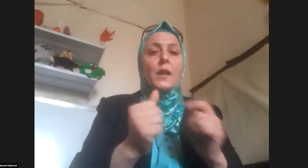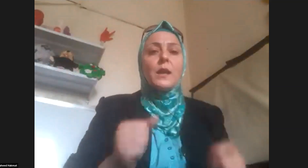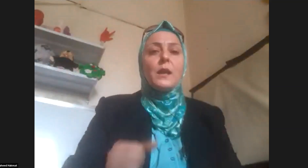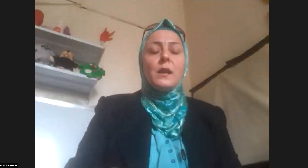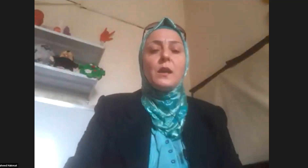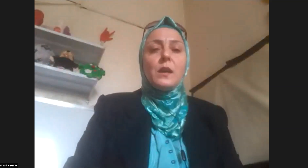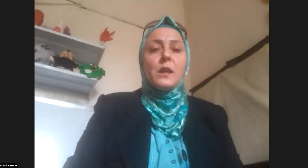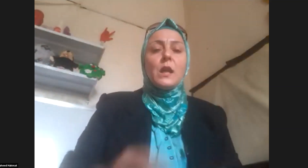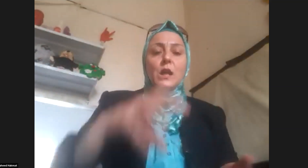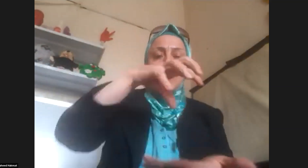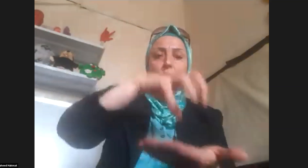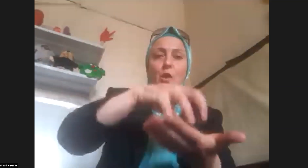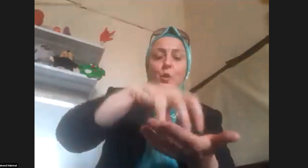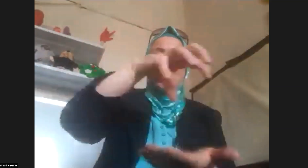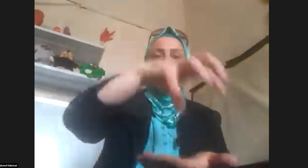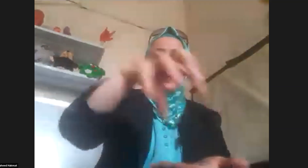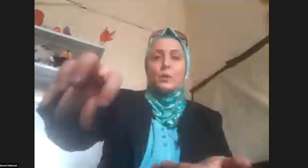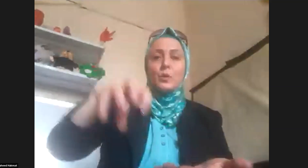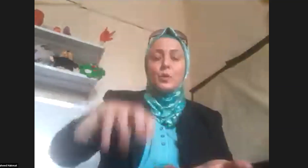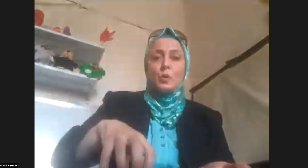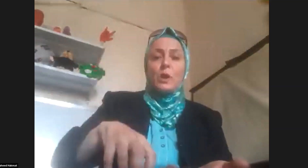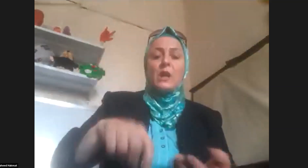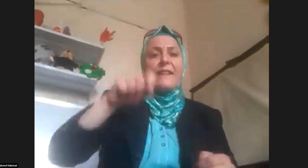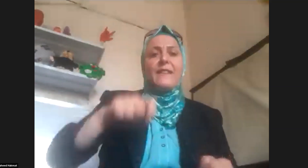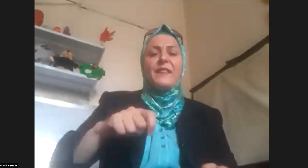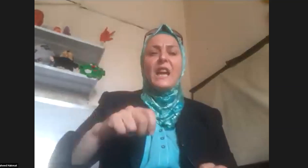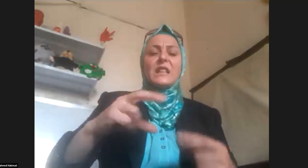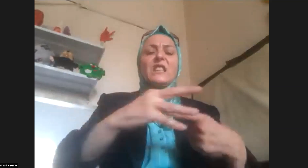أو البلدان اللي بتعاني من نقص وشح في